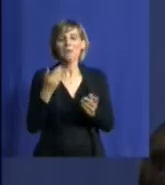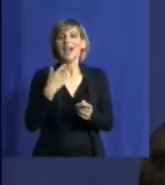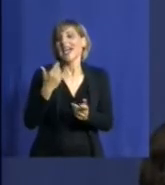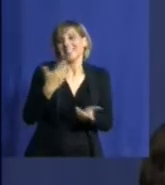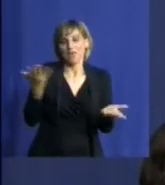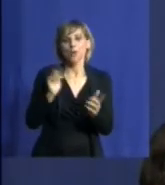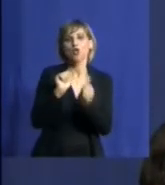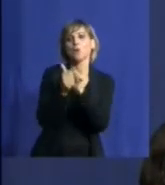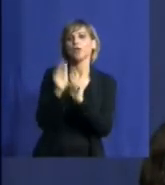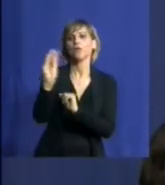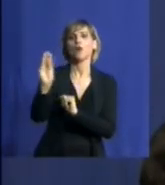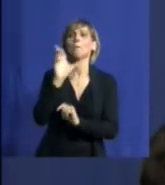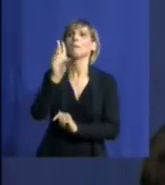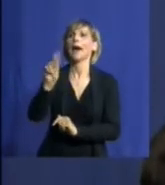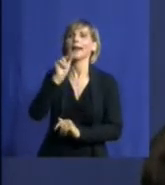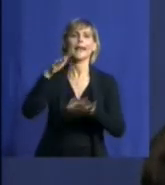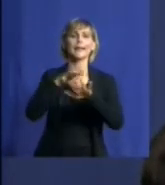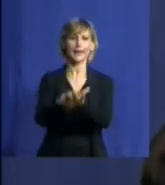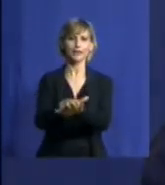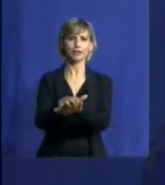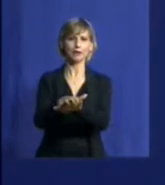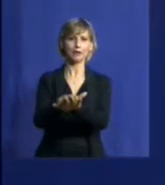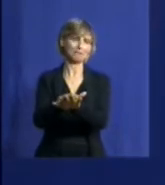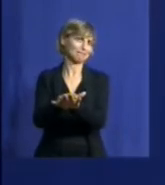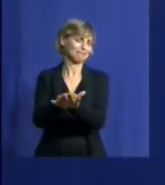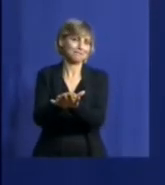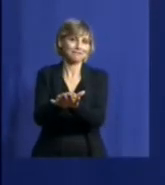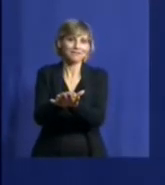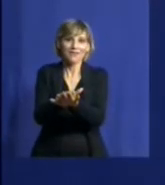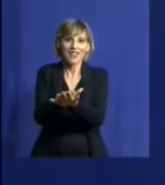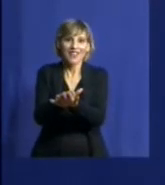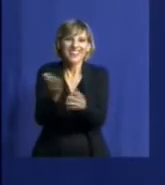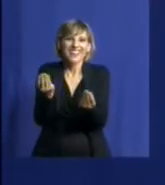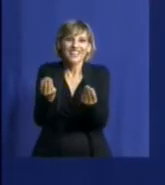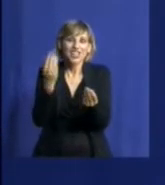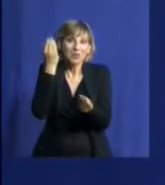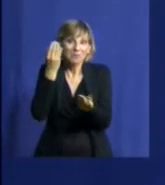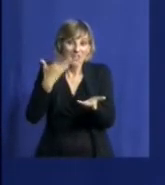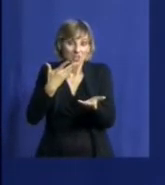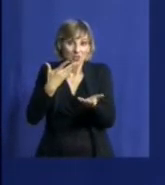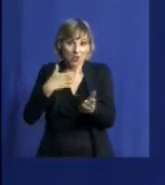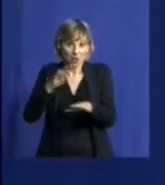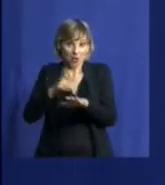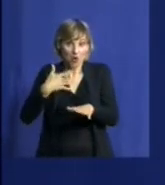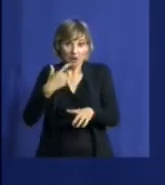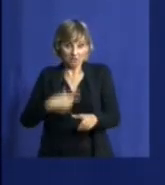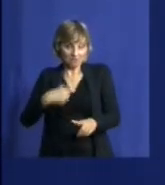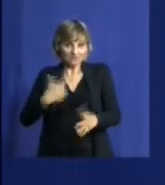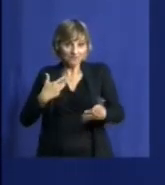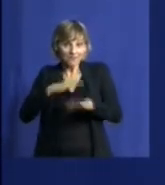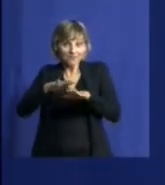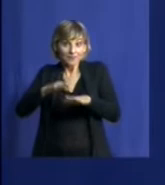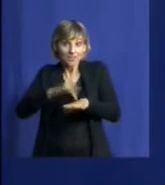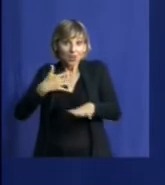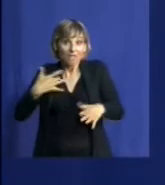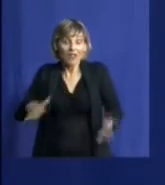sportivo di integrazione, probabilmente, almeno Io parlo in prima persona, parlo della mia